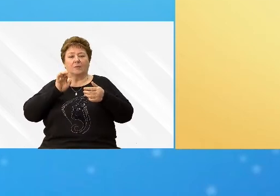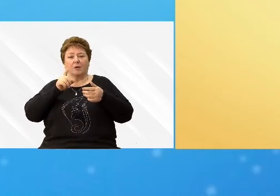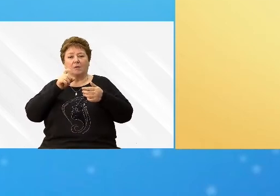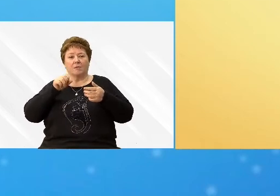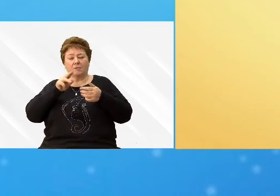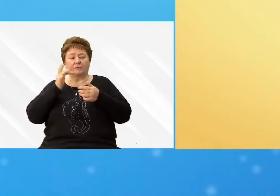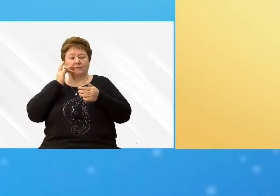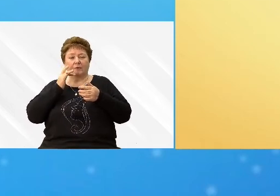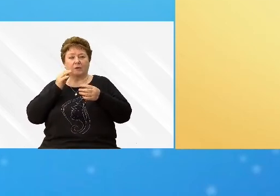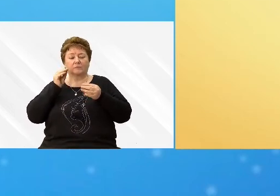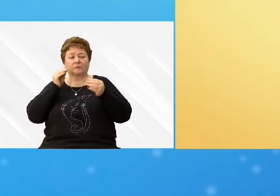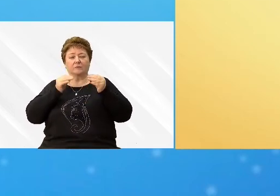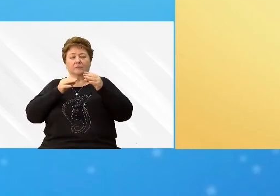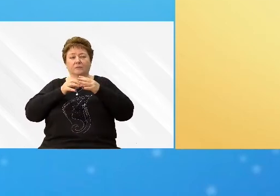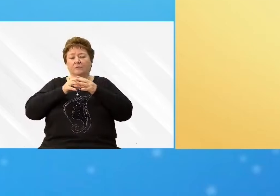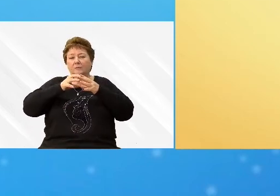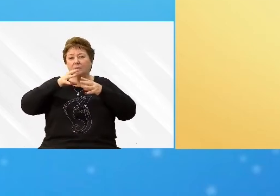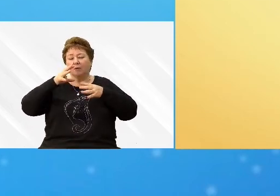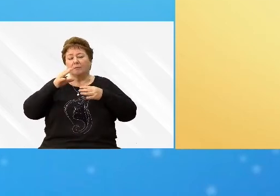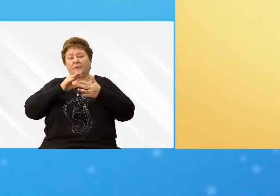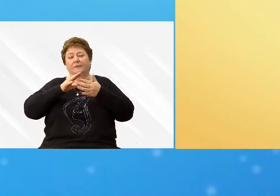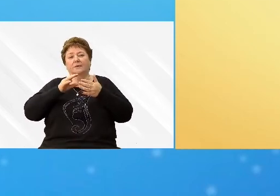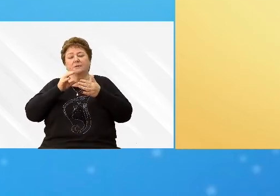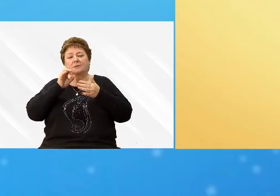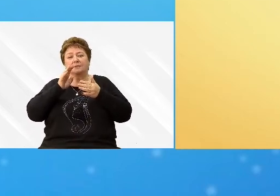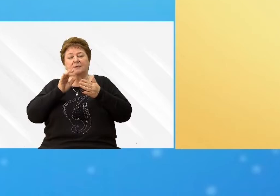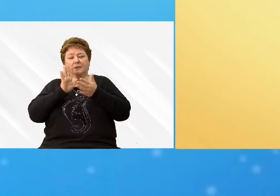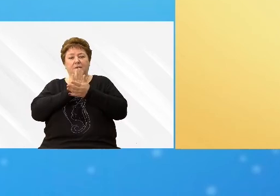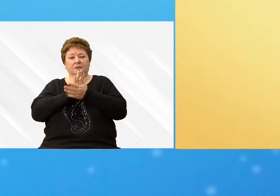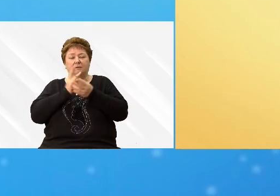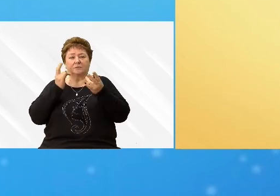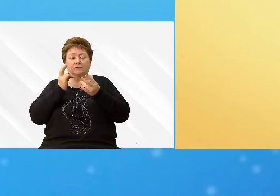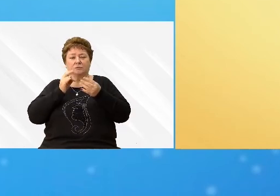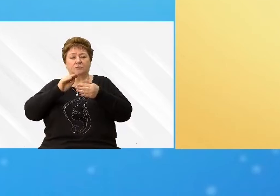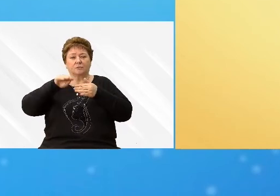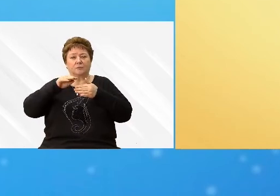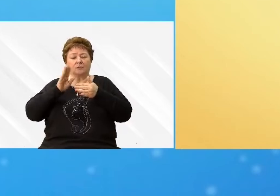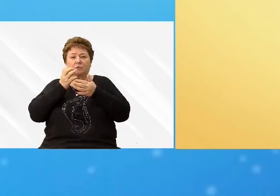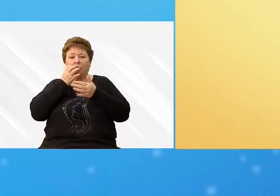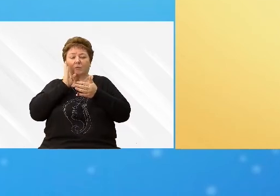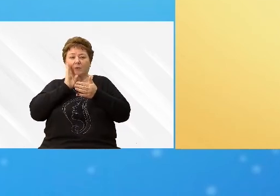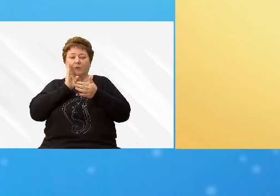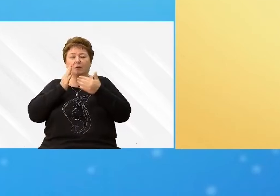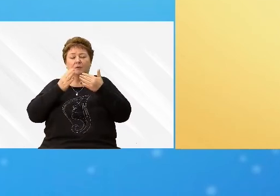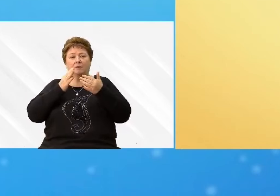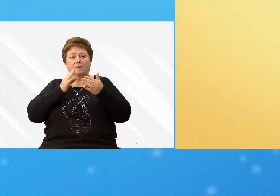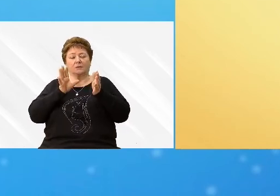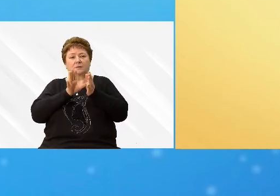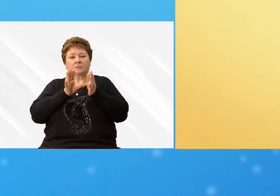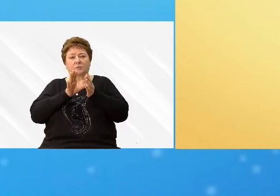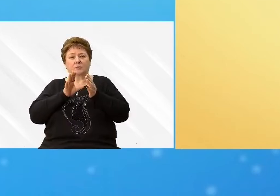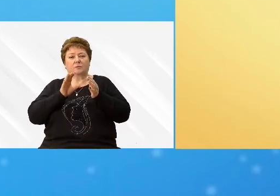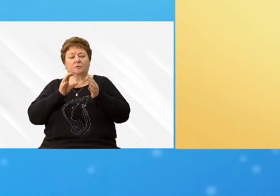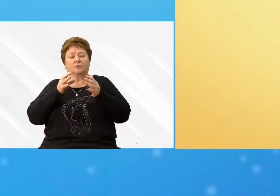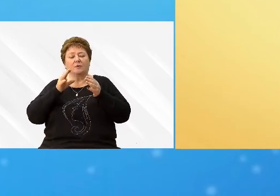котором скапливается ушная сера грязь следует промывать теплой водой или с помощью ватного